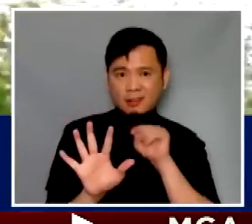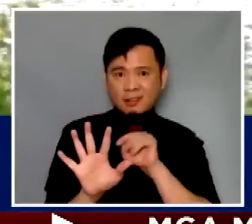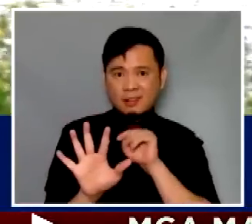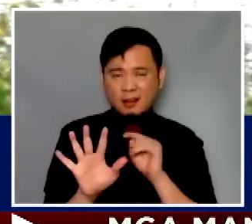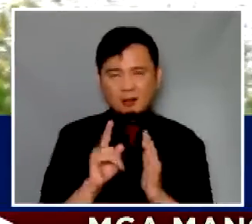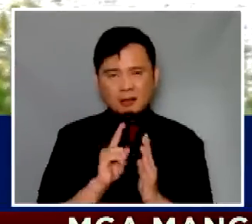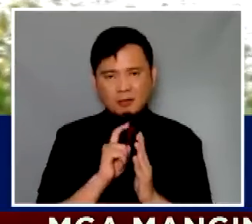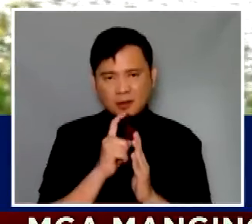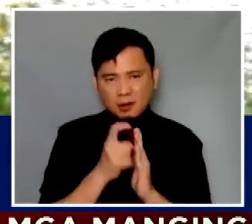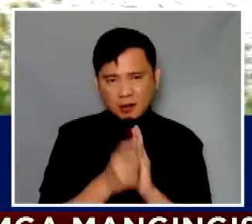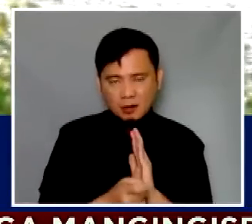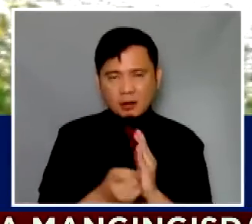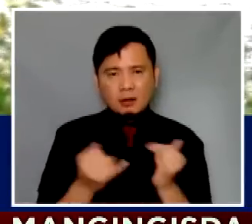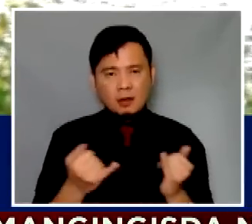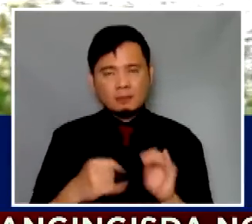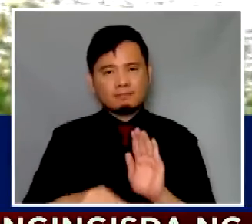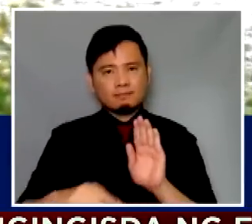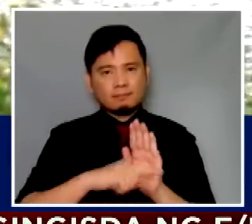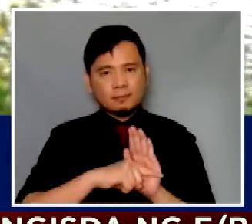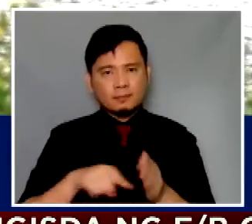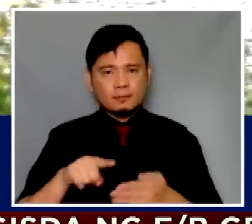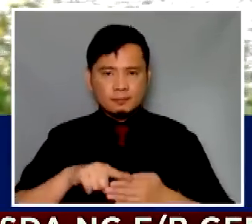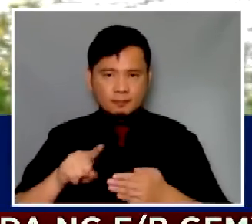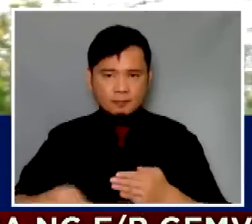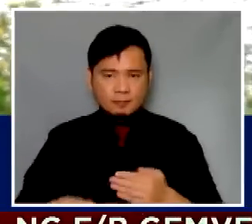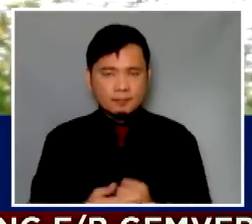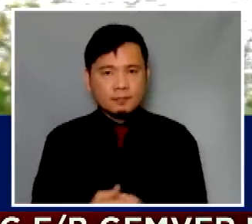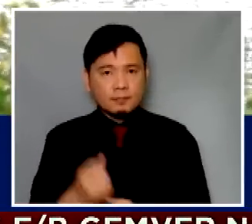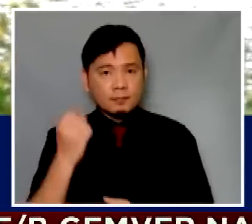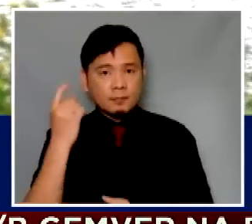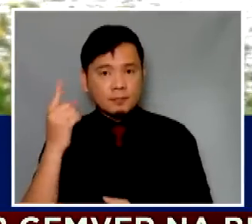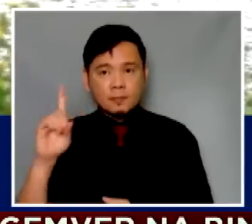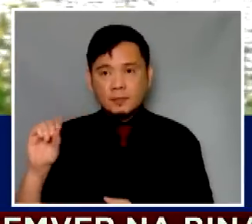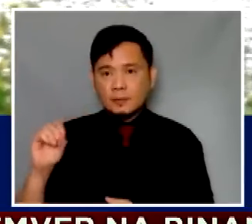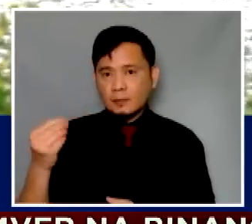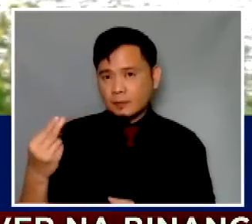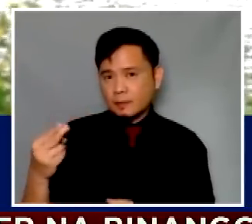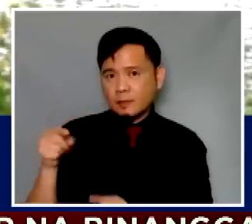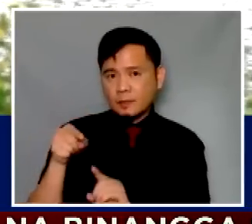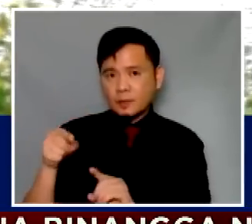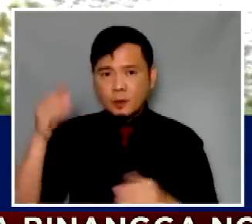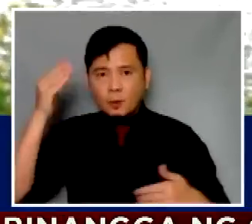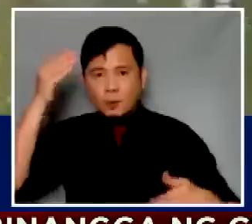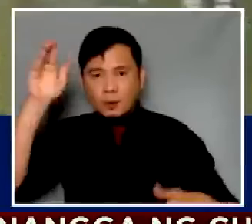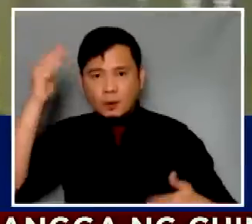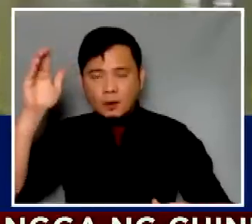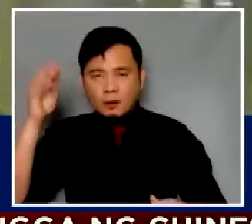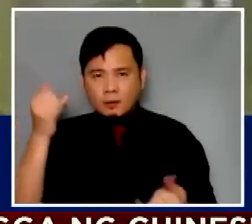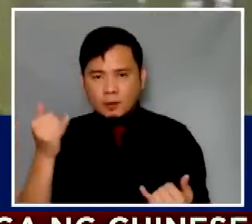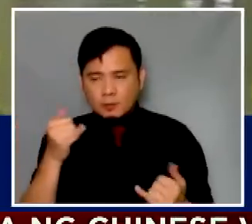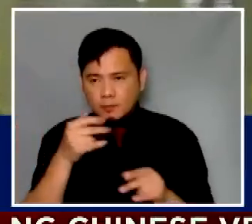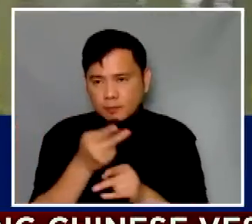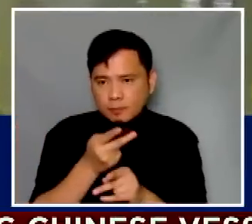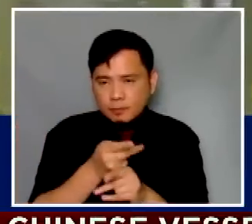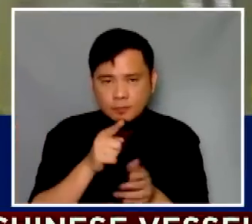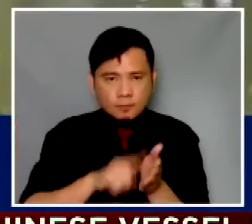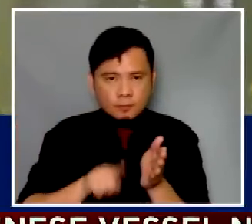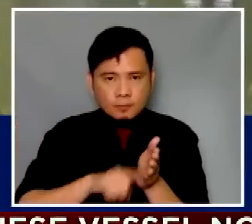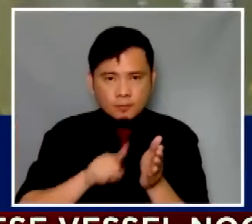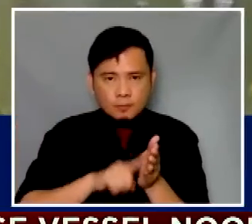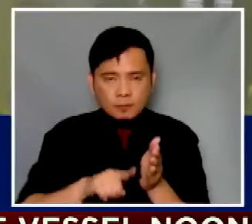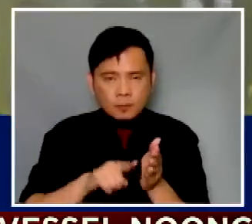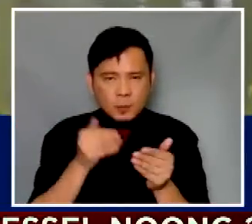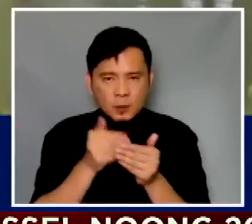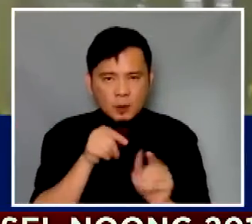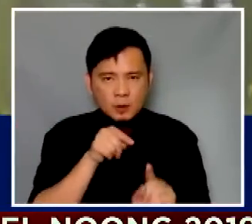nagnegatibo. Pero ang DOH sa Cordillera, tinututukan ngayon ang mga close contact na naroon. Umabot